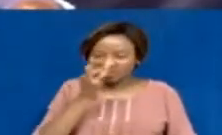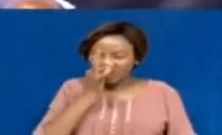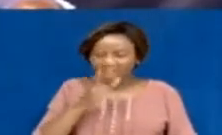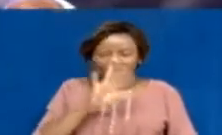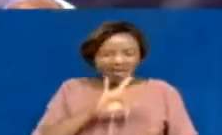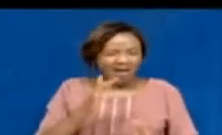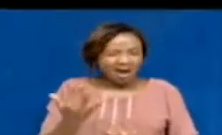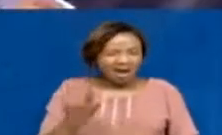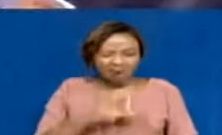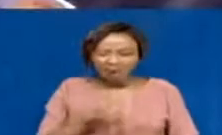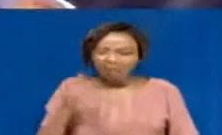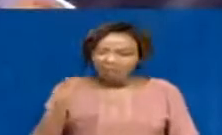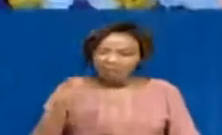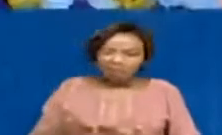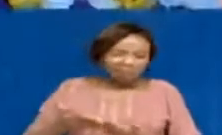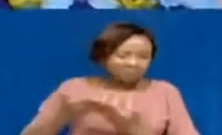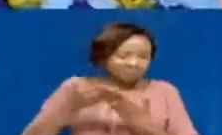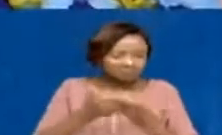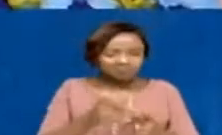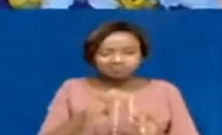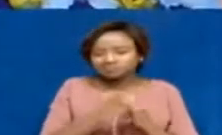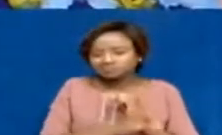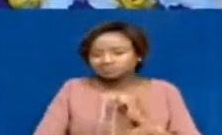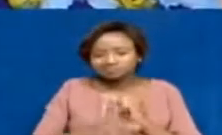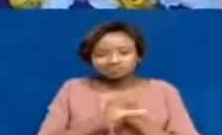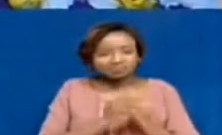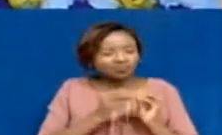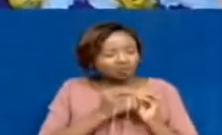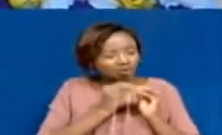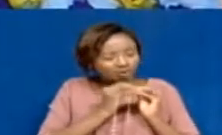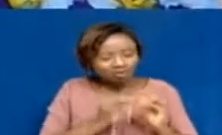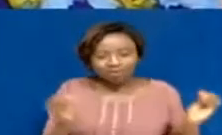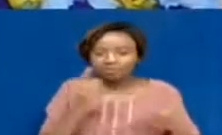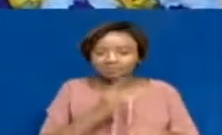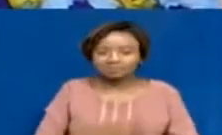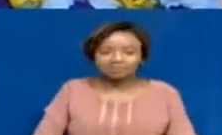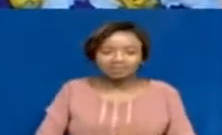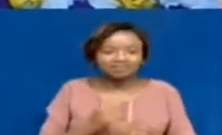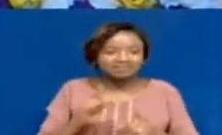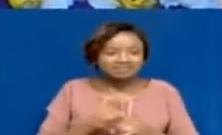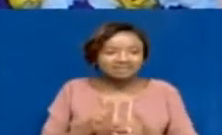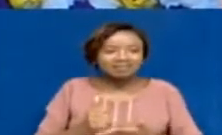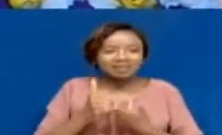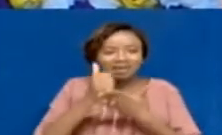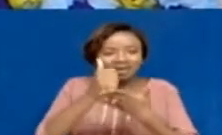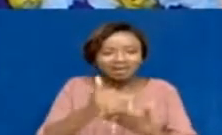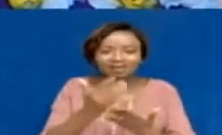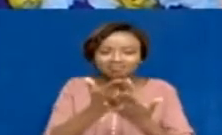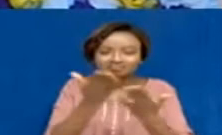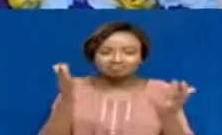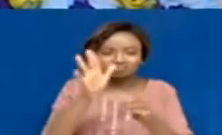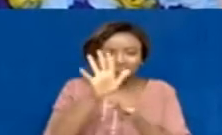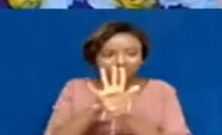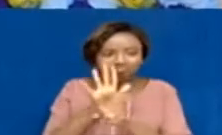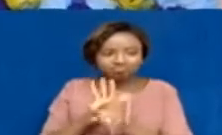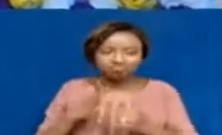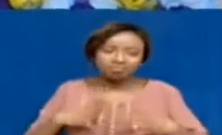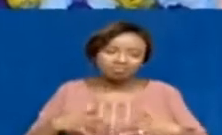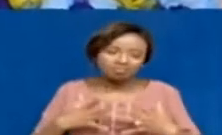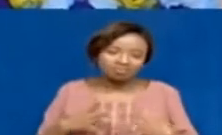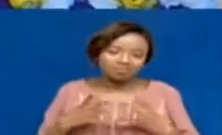ambaye amekuwa baba wa taifa na baba wa wengi katika taifa hili letu la Kenya.